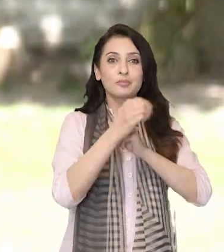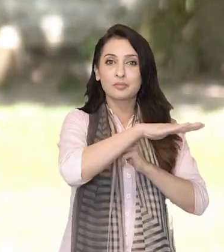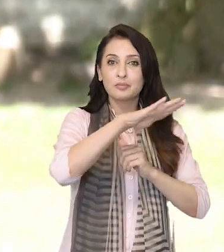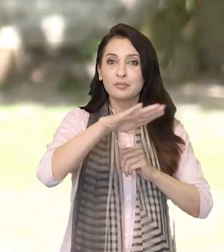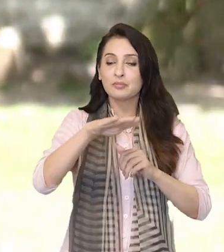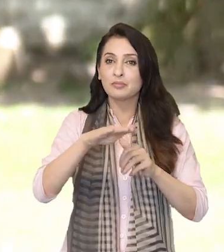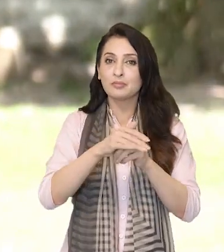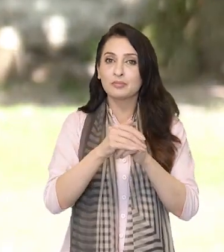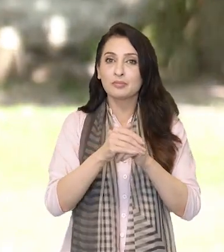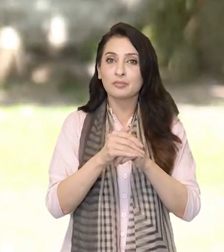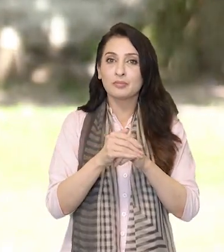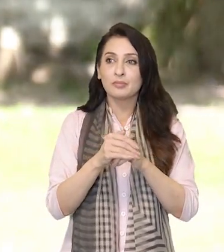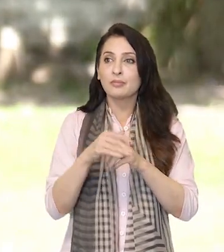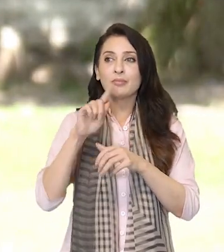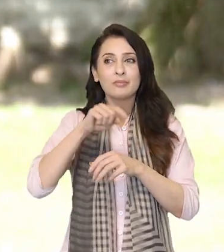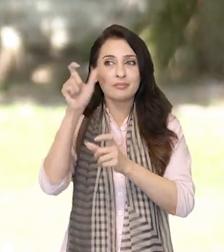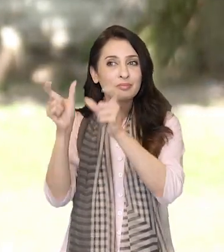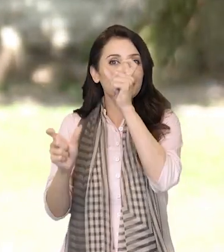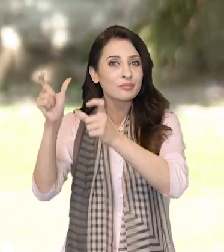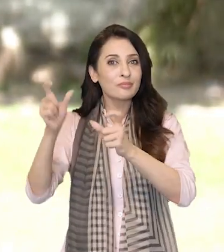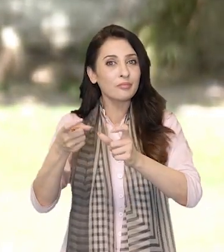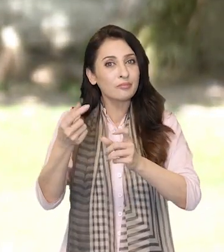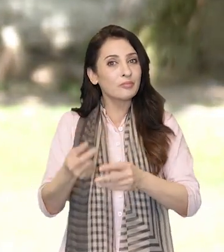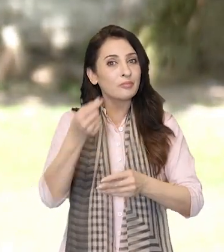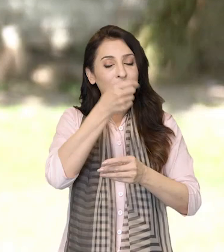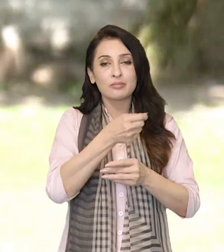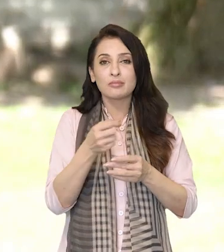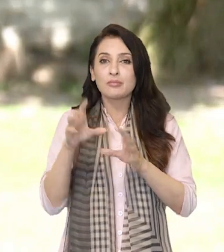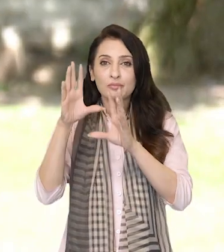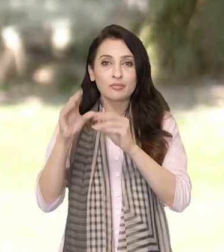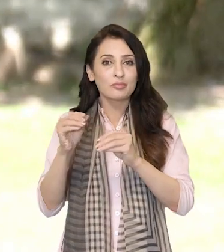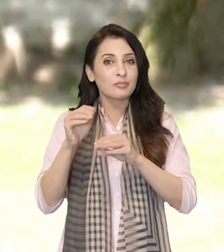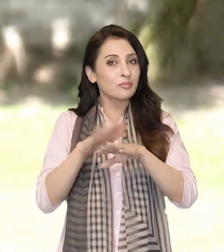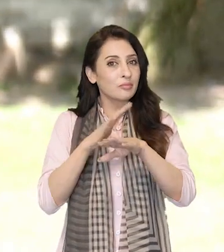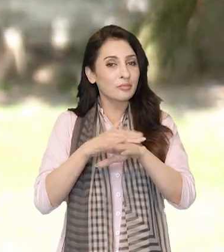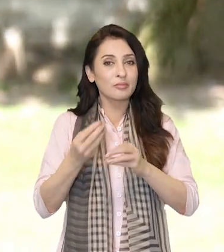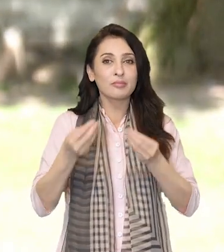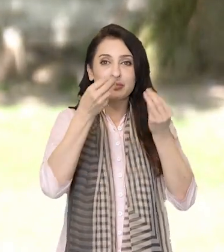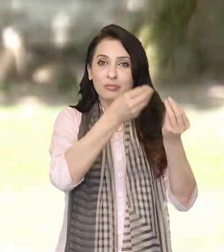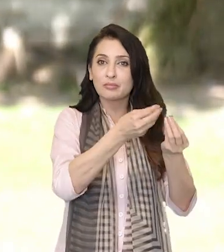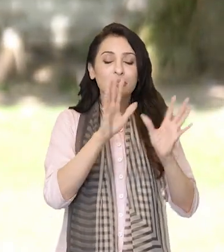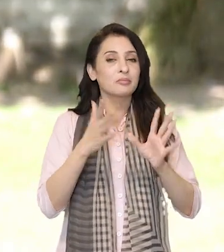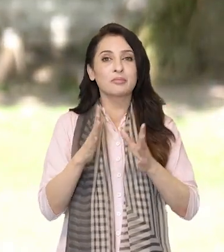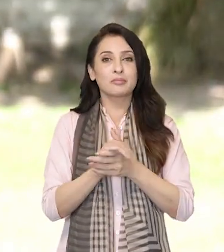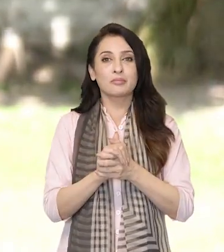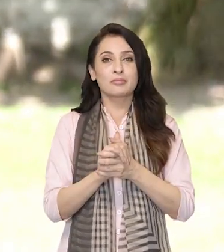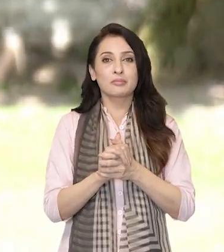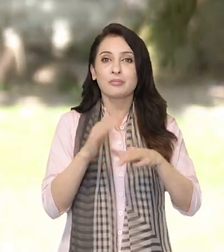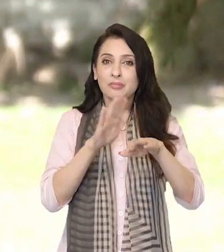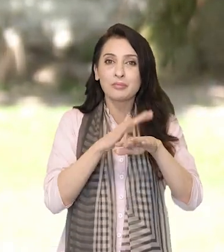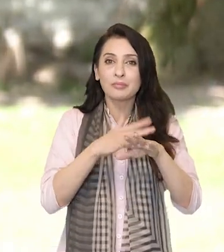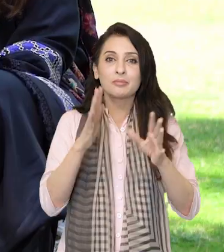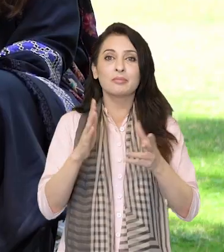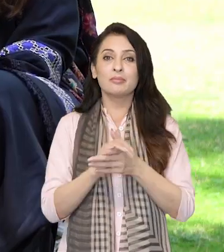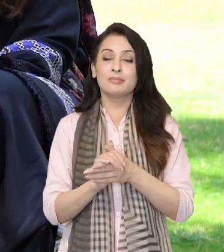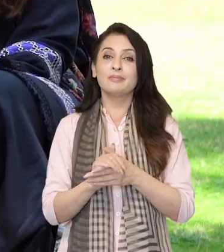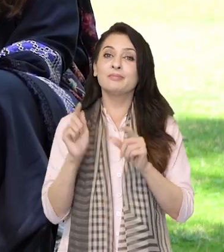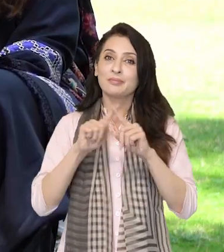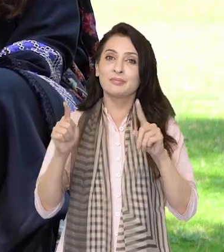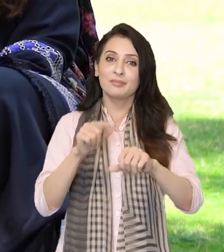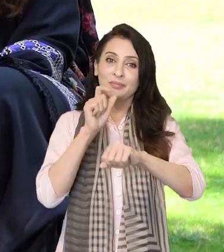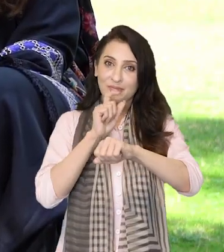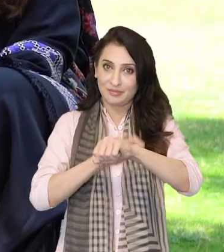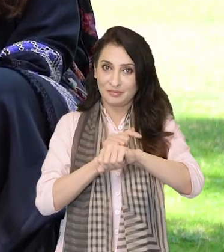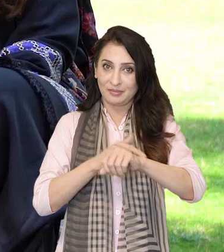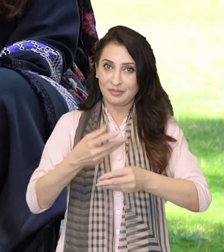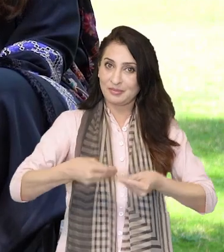जो उस चीज़ों के हक़दार हैं, बेशक वो आप पैसे नहीं दे सकते, आप प्यार नहीं दे सकते, आप किसी के बच्चों